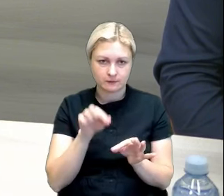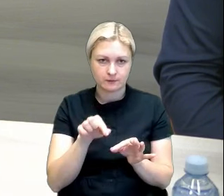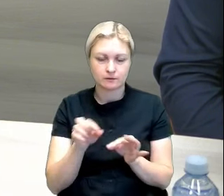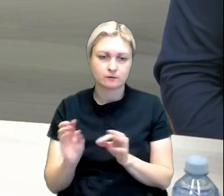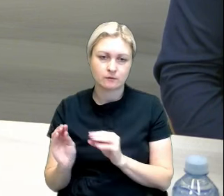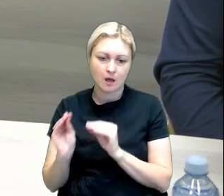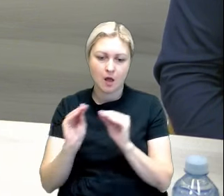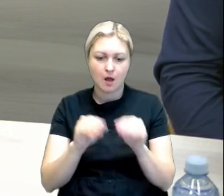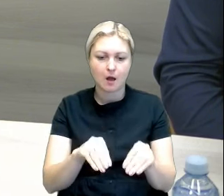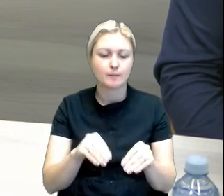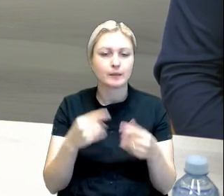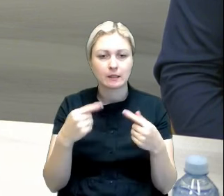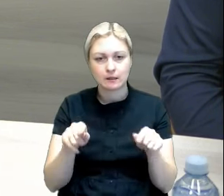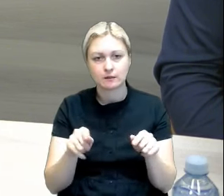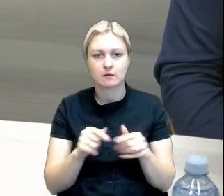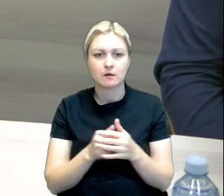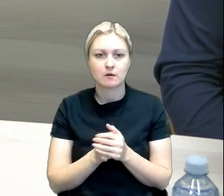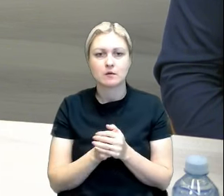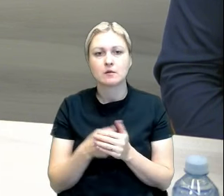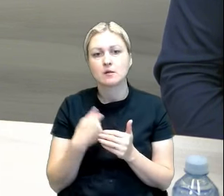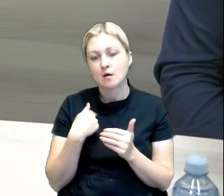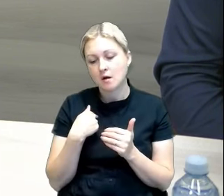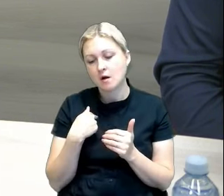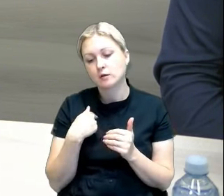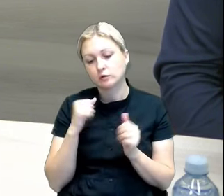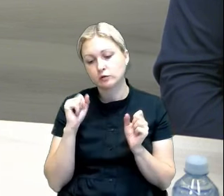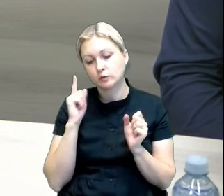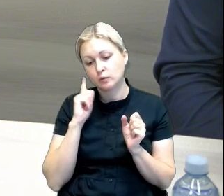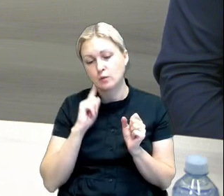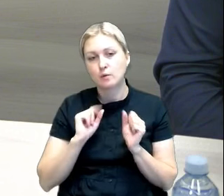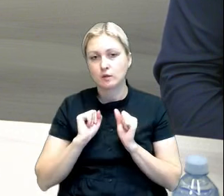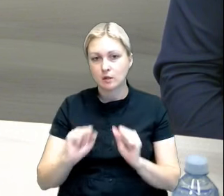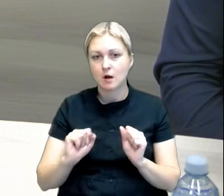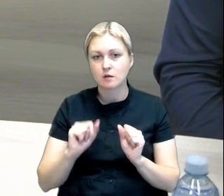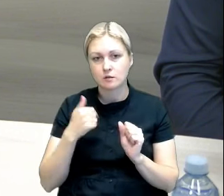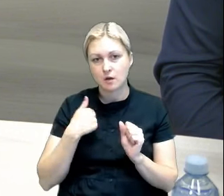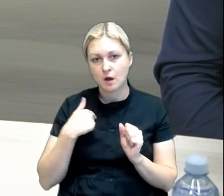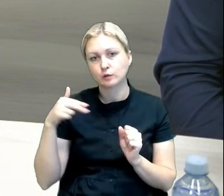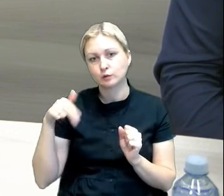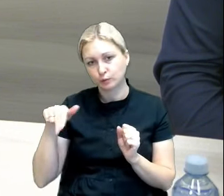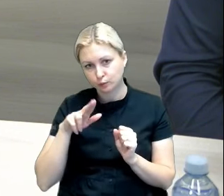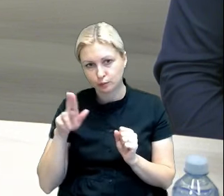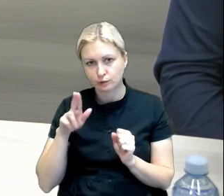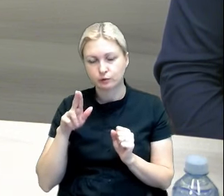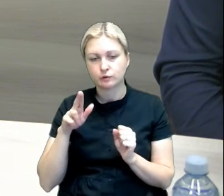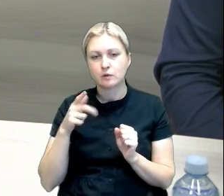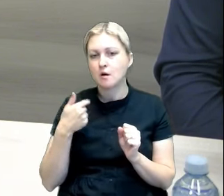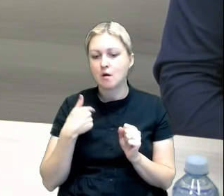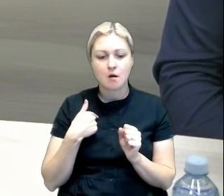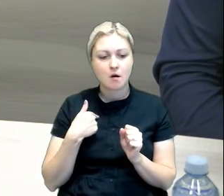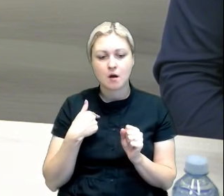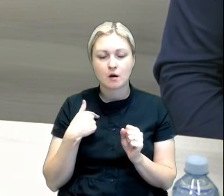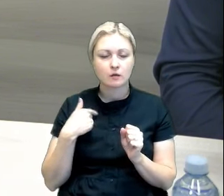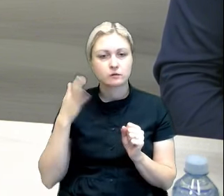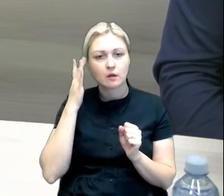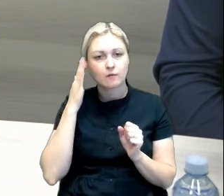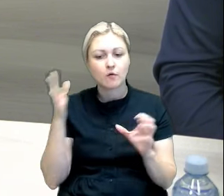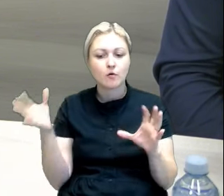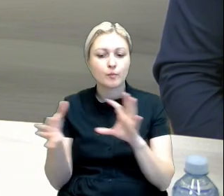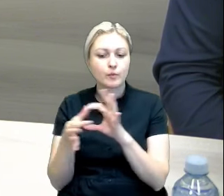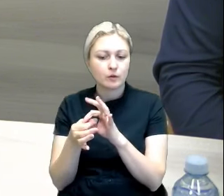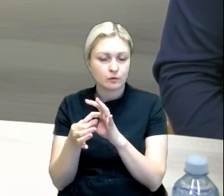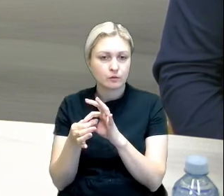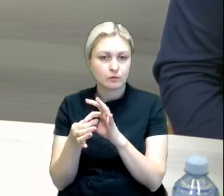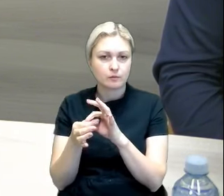vėleliau aš šitoj vietoj drąsiai sakau kad balsuosiu už ir man nekelia abejonės prijungimas būtent prie